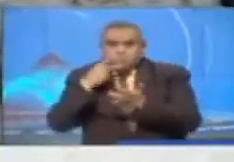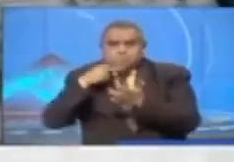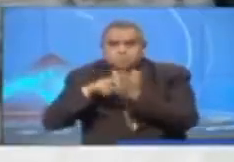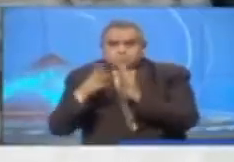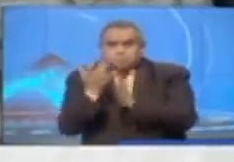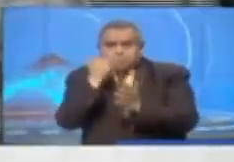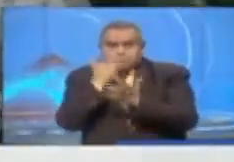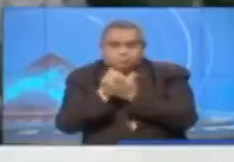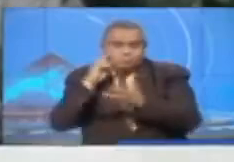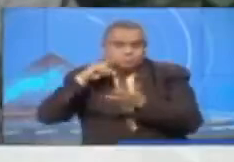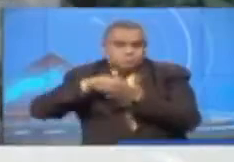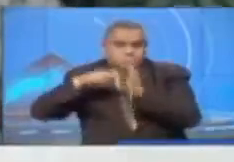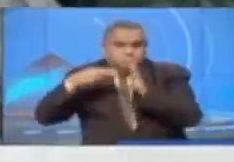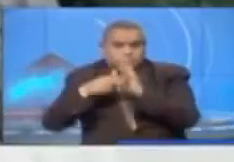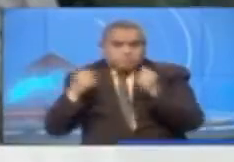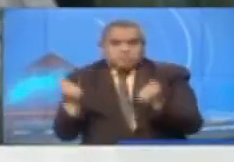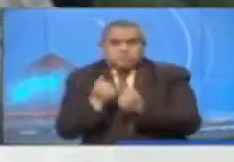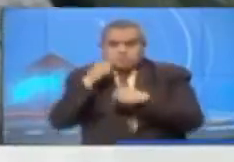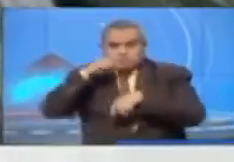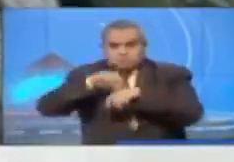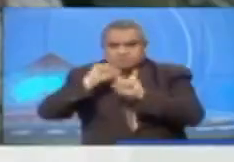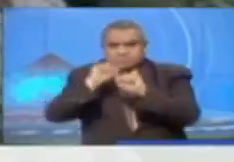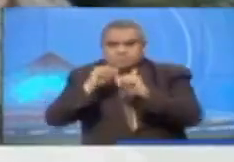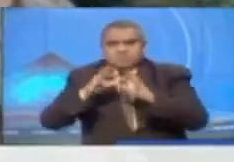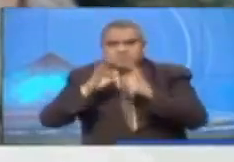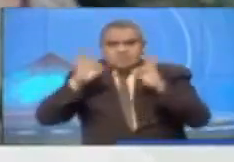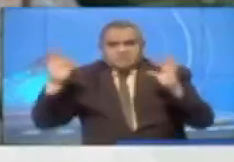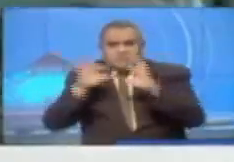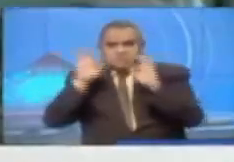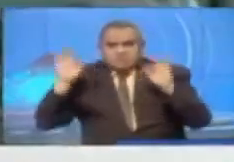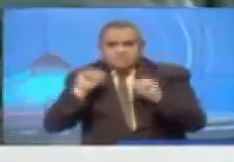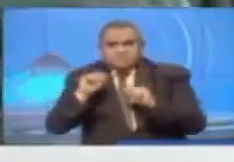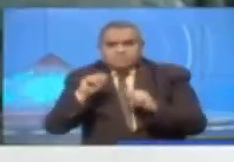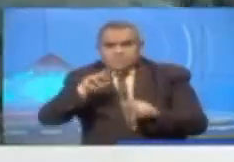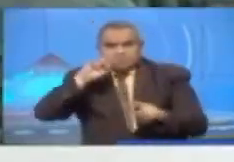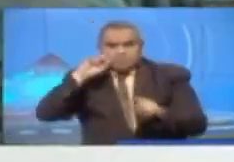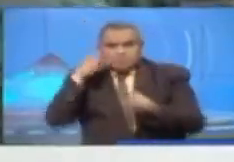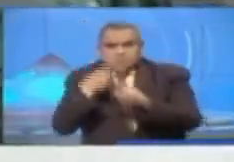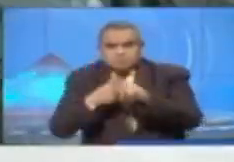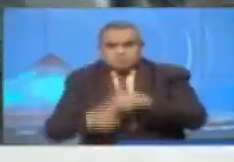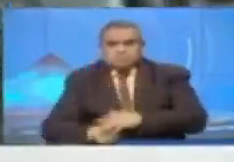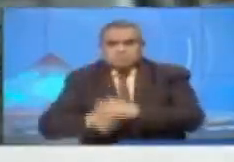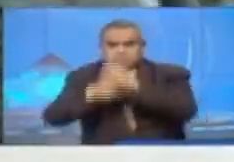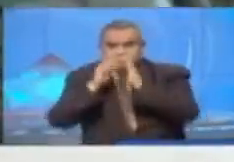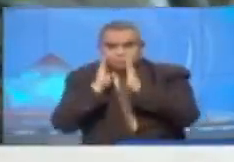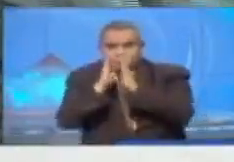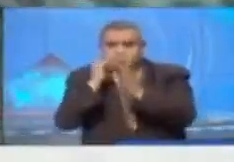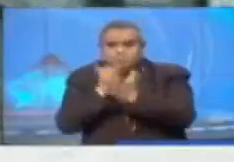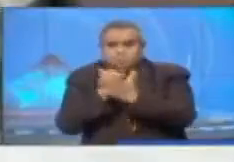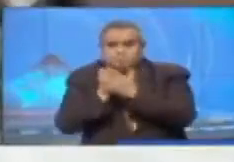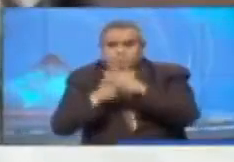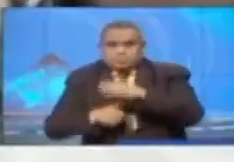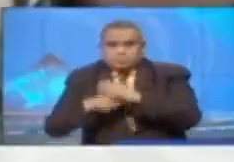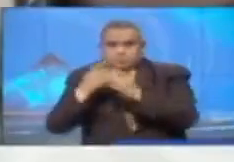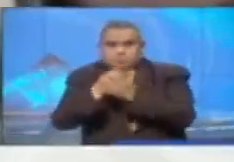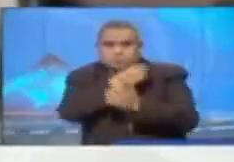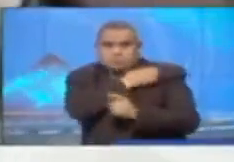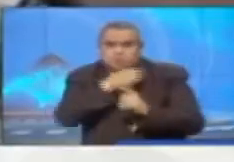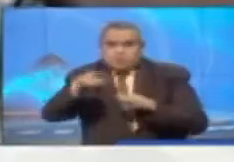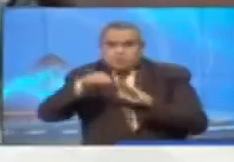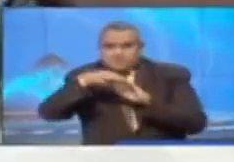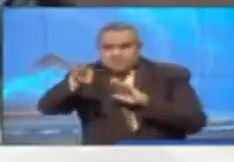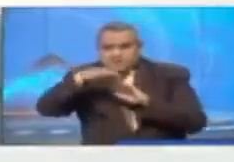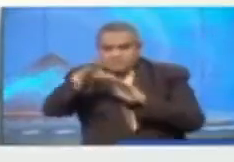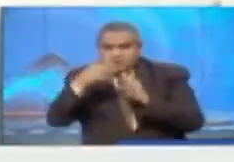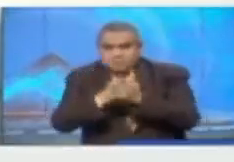والفعاليات التي تم تنفيذها في مراحل التدريب المختلفة. وشاهد رئيس أركان حرب القوات المسلحة والحضور